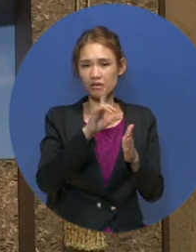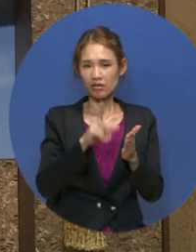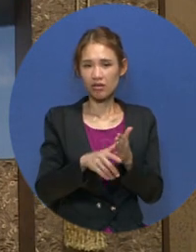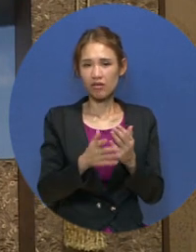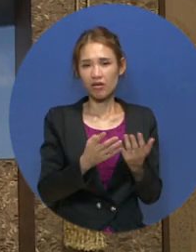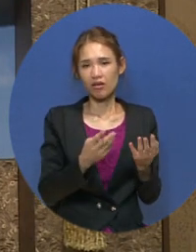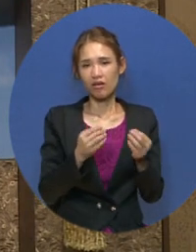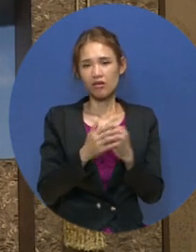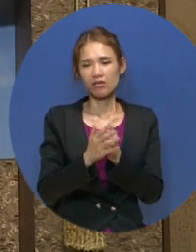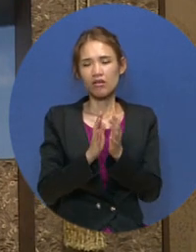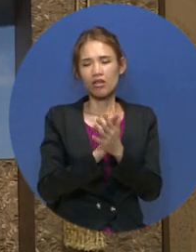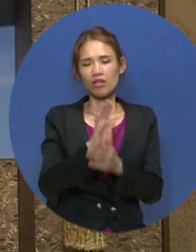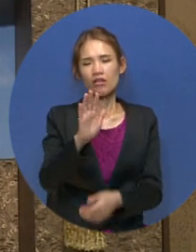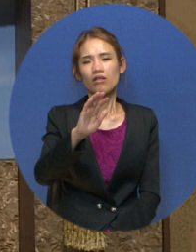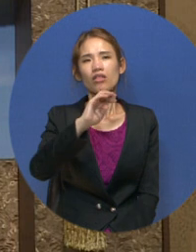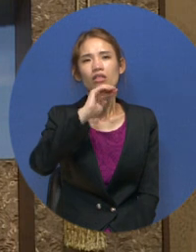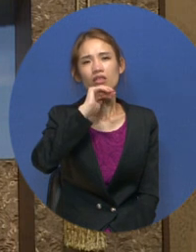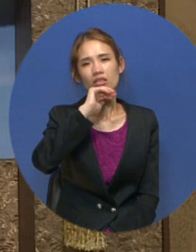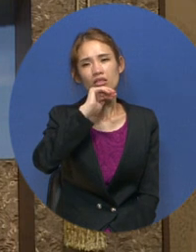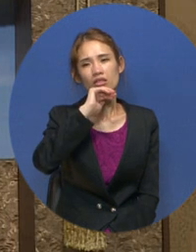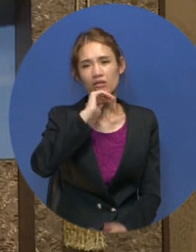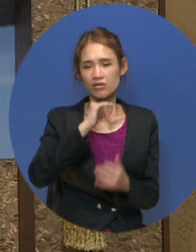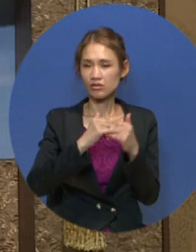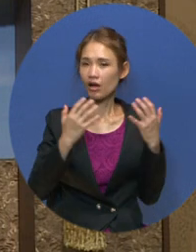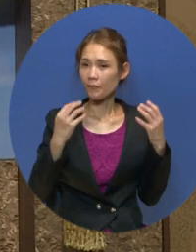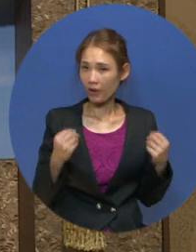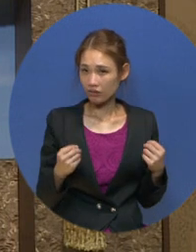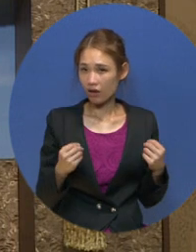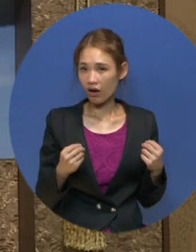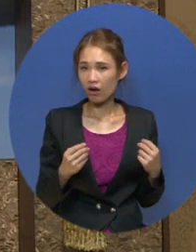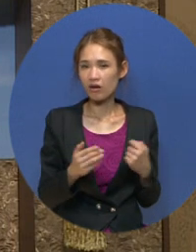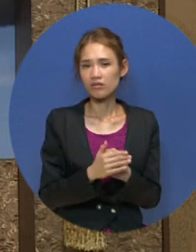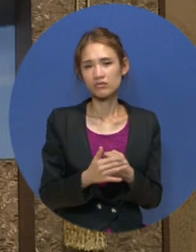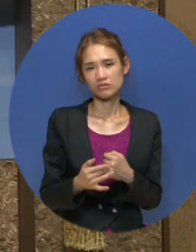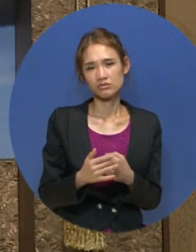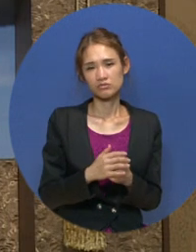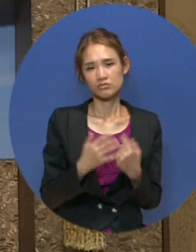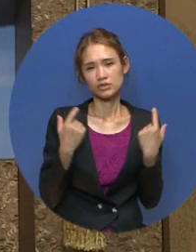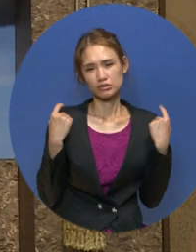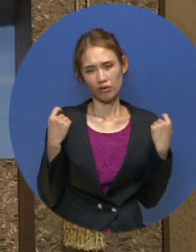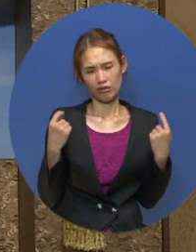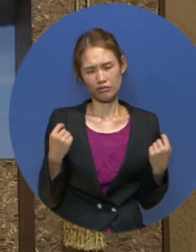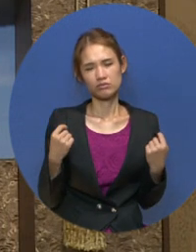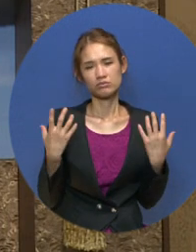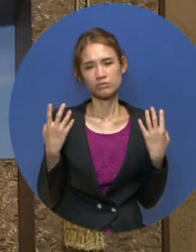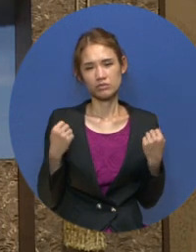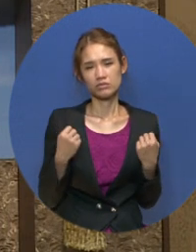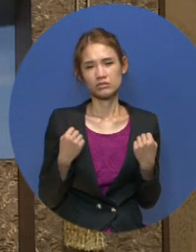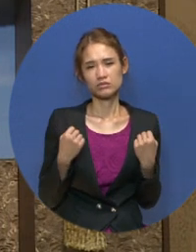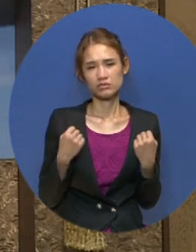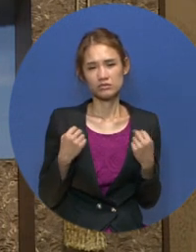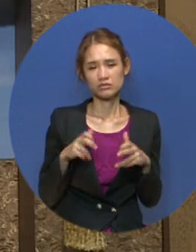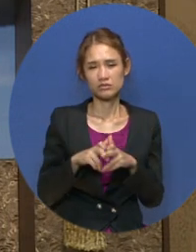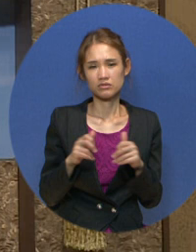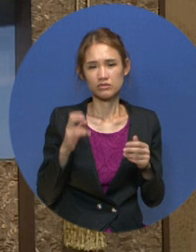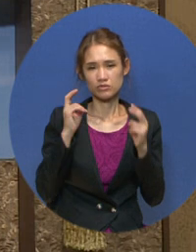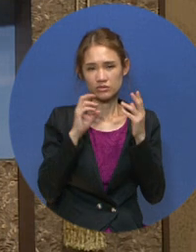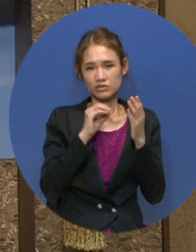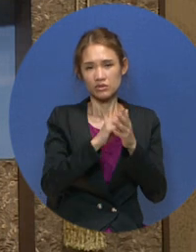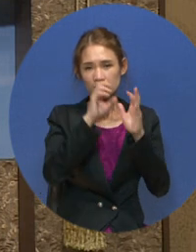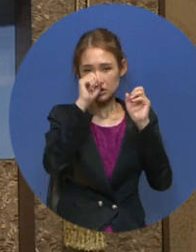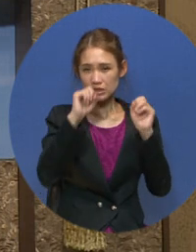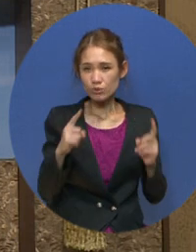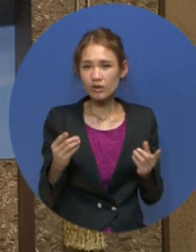하기에도 또 많은 대기자들이 있을 정도로 아직까지는 이렇게 많은 장애인분들에게 취업의 기회를 주지 못하고